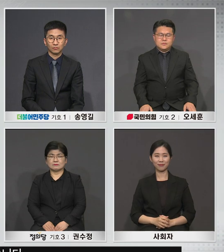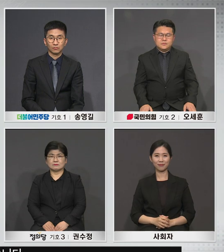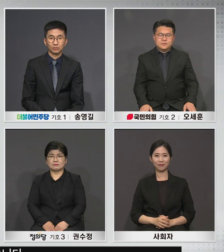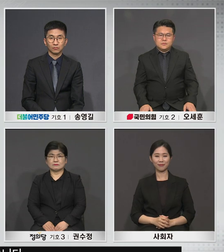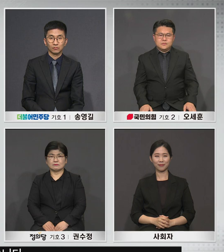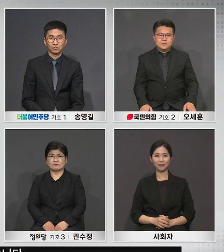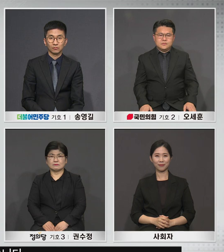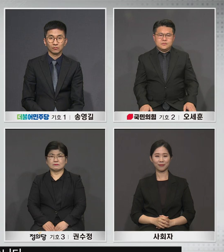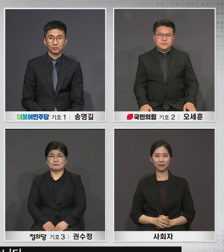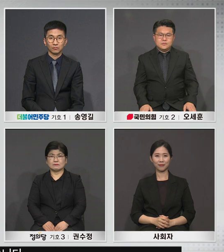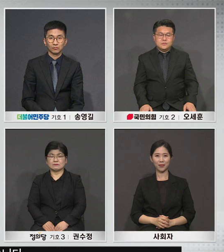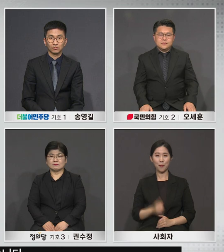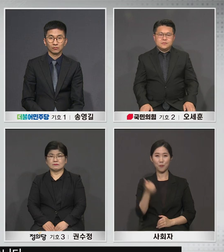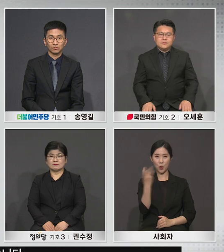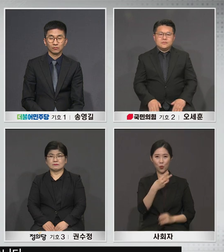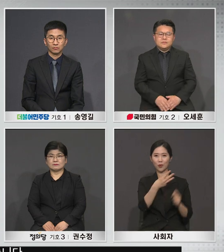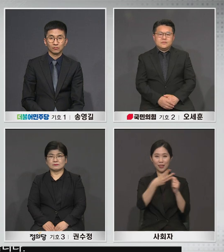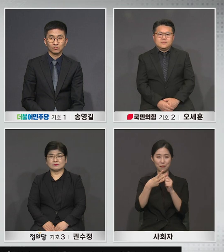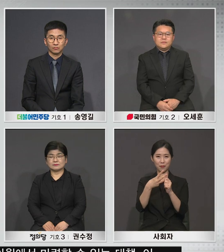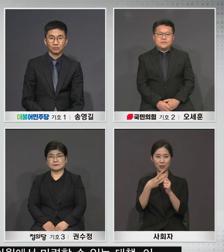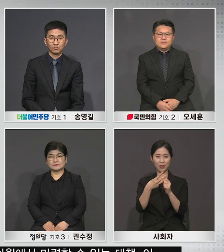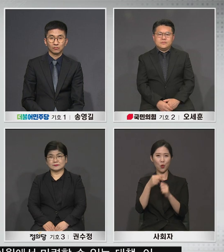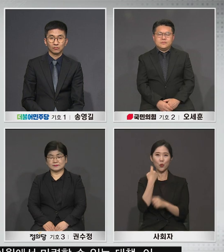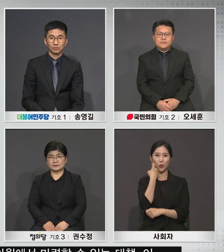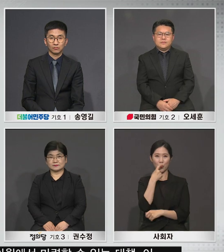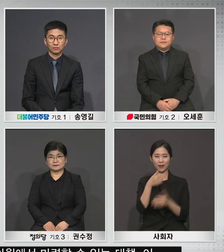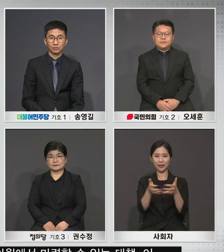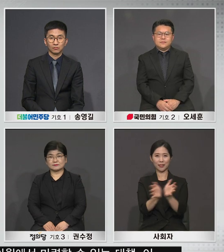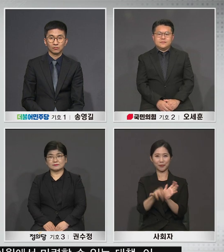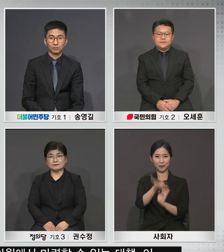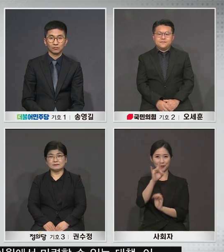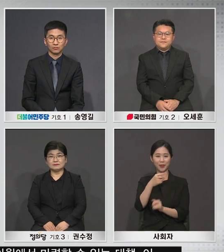권수정 후보부터 2분간 답변 들어보겠습니다.